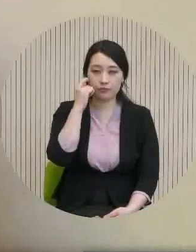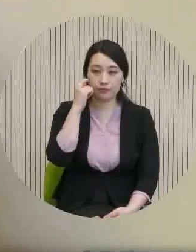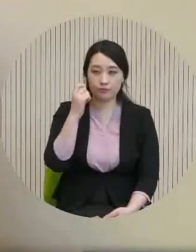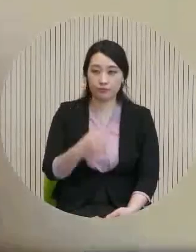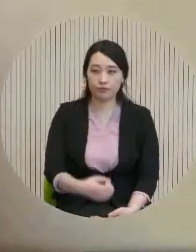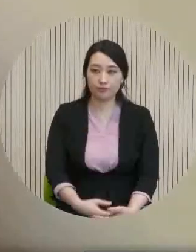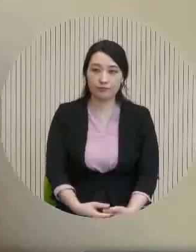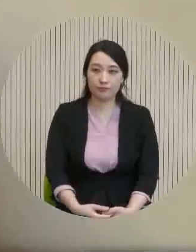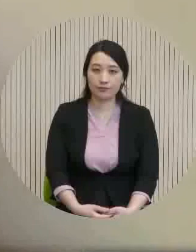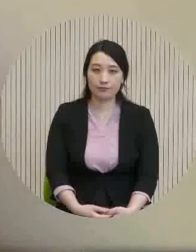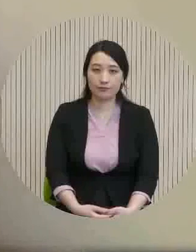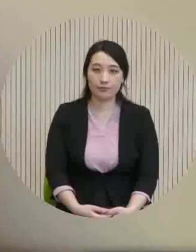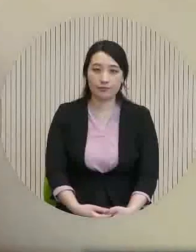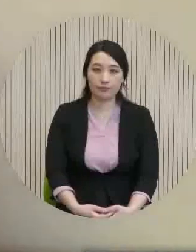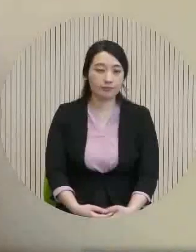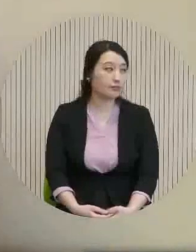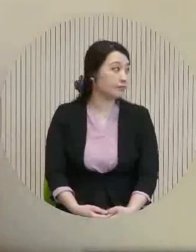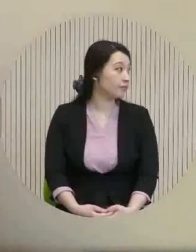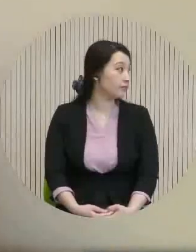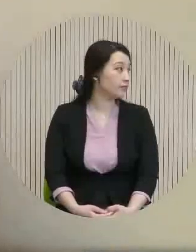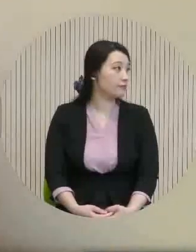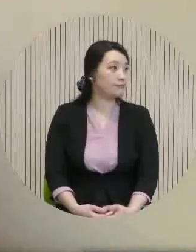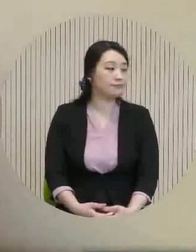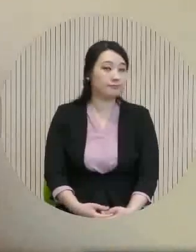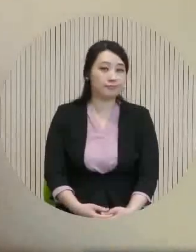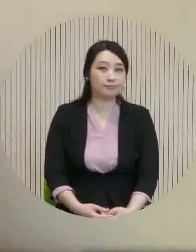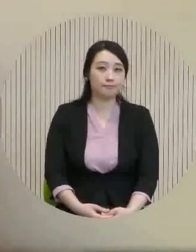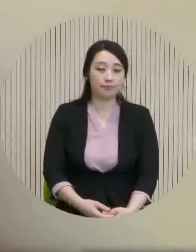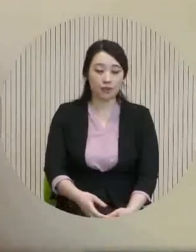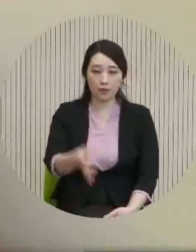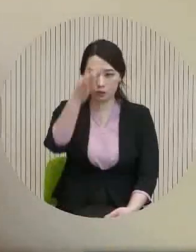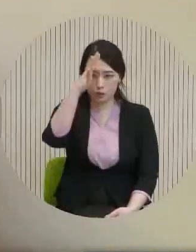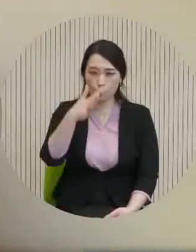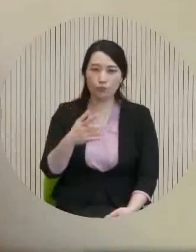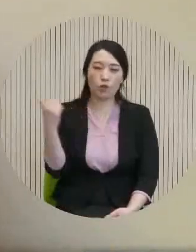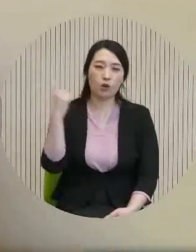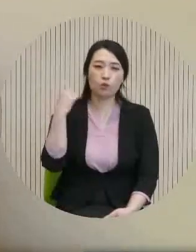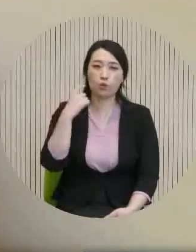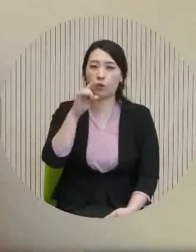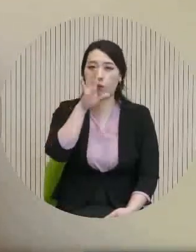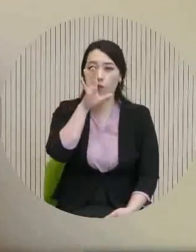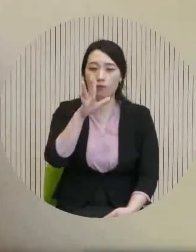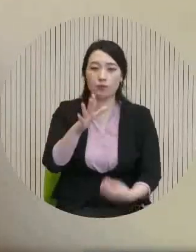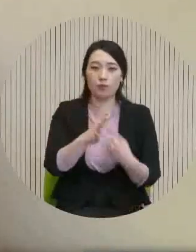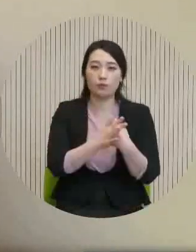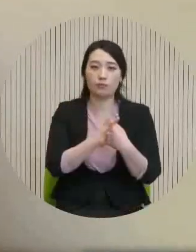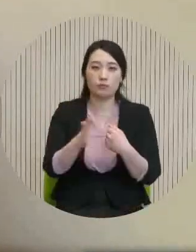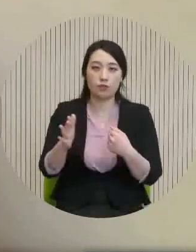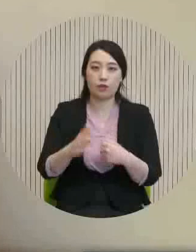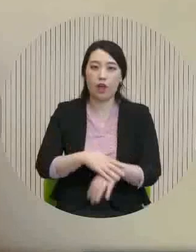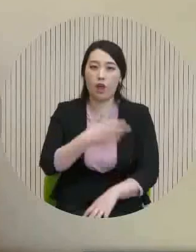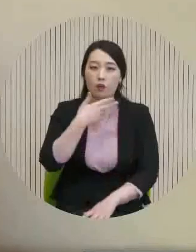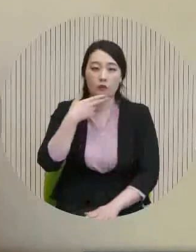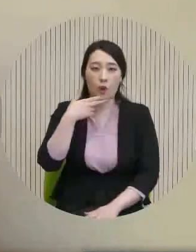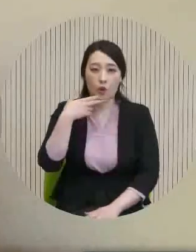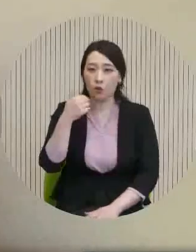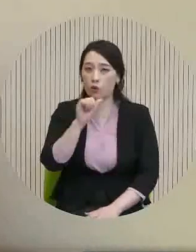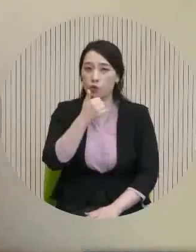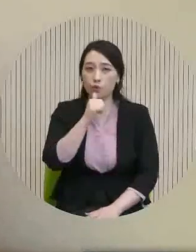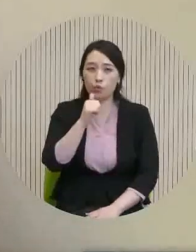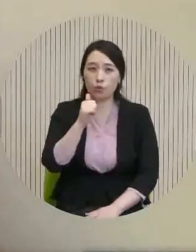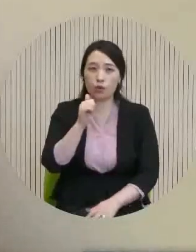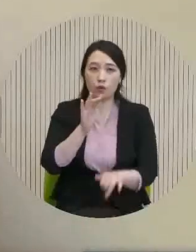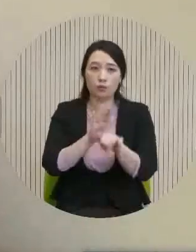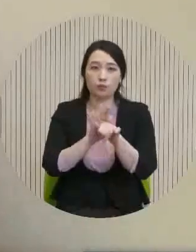yes, we sometimes collaborate with 죄송합니다. other 지금 소리가 universities, 제대로 들어오고 있지 않아서 동시 통역 제공이